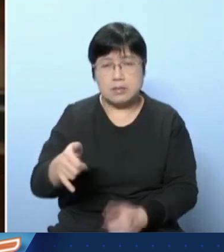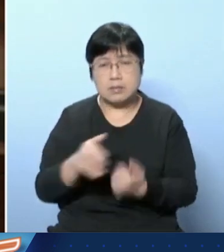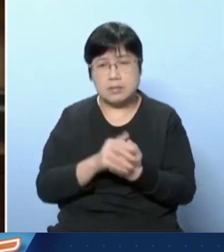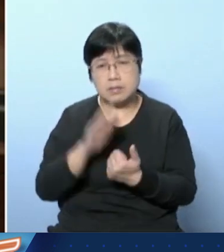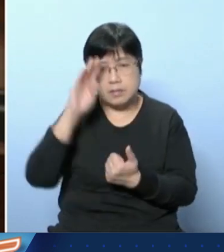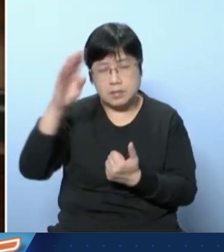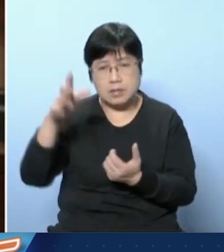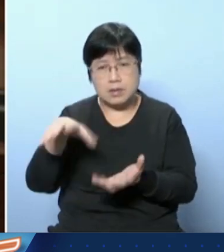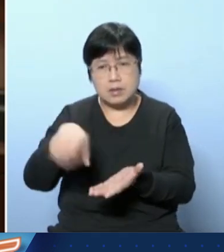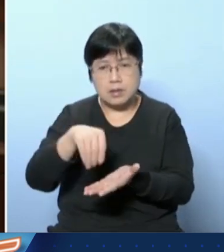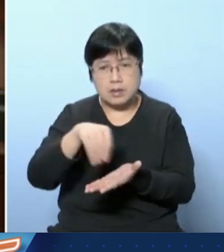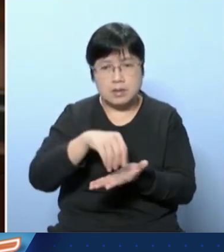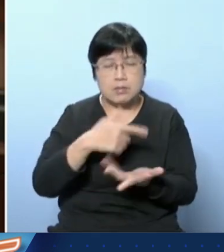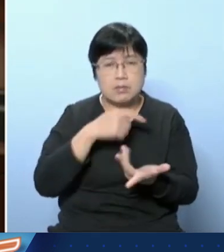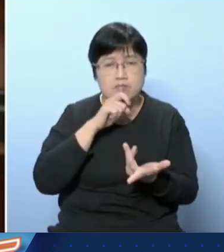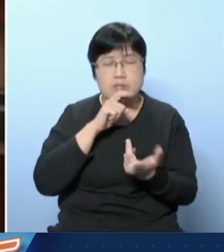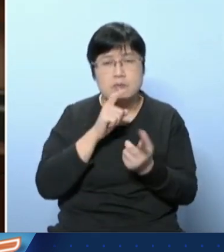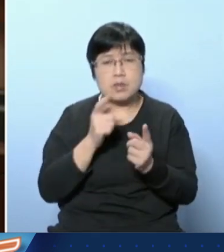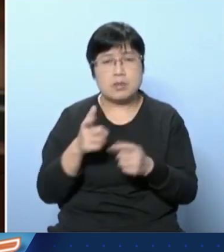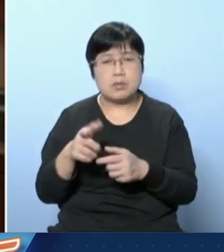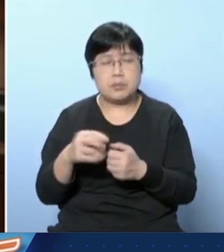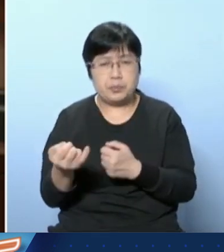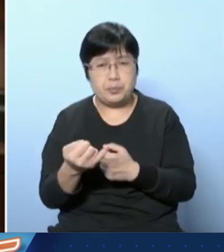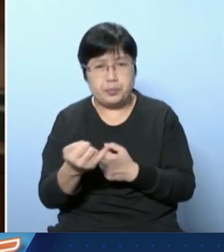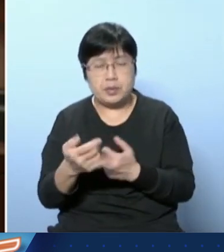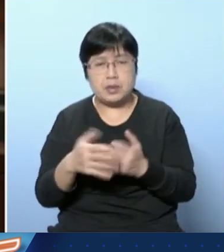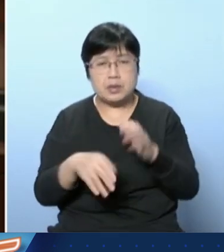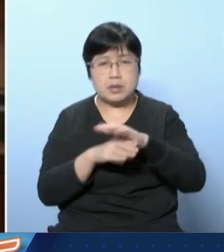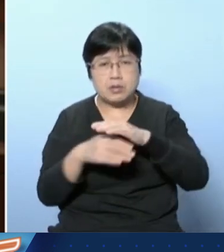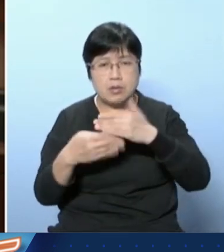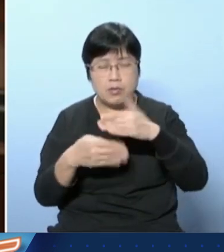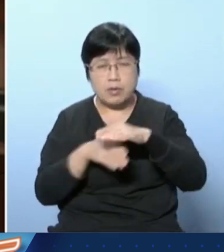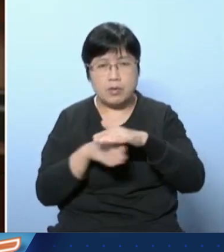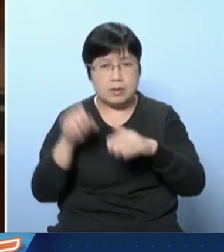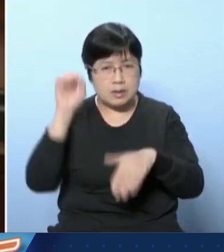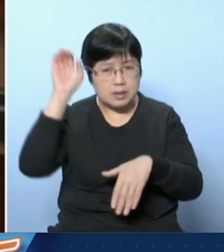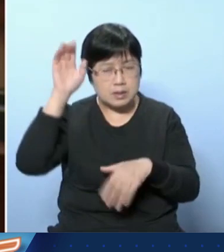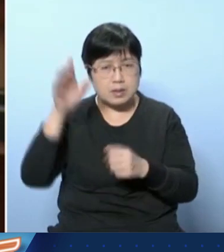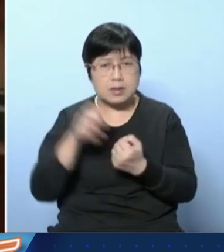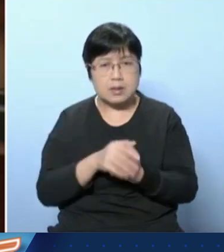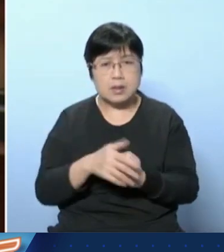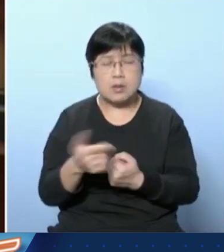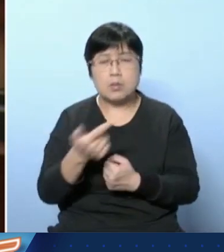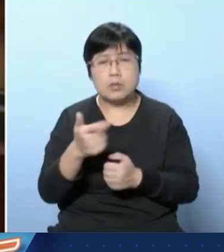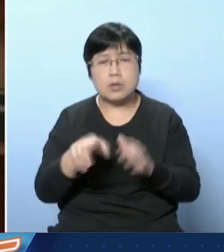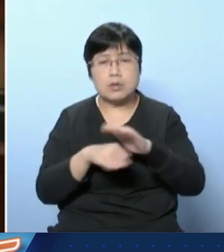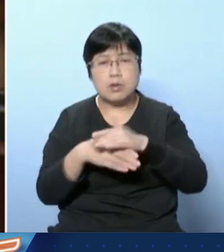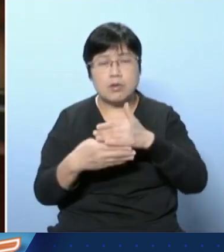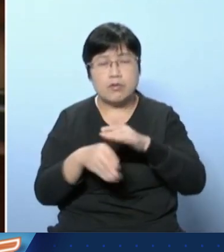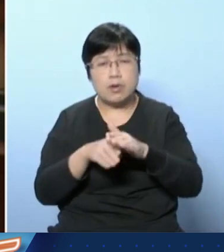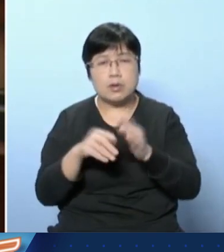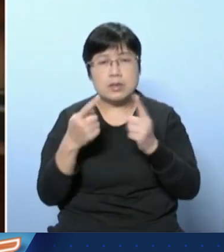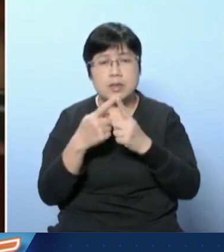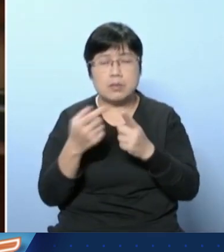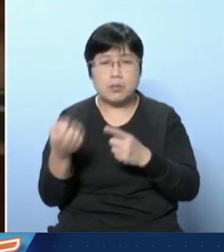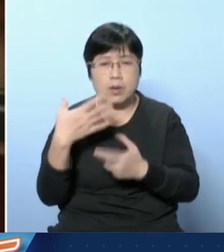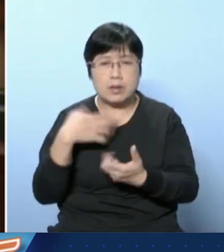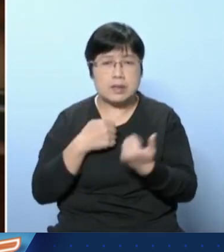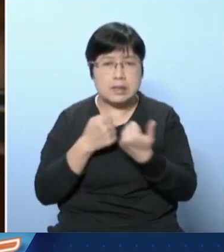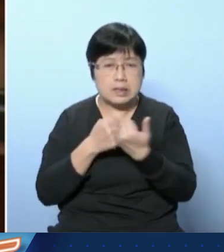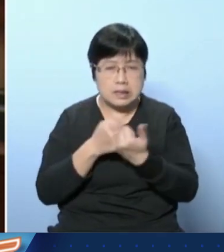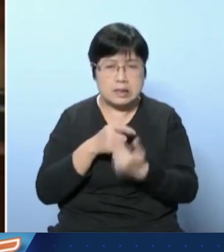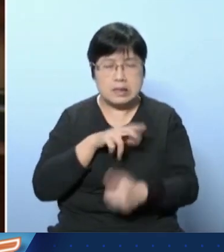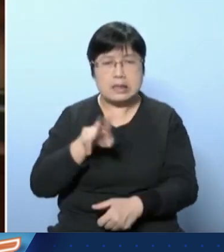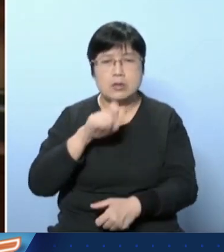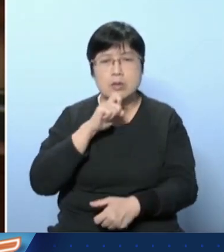收集一下咧關於大家對於取締劣質㓥房嘅建議嘅。咁啊，當然咧好多㓥房嘅居民咧就係表示支持啦，都見到有一